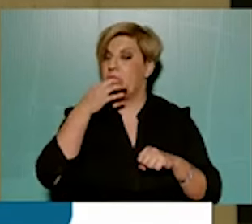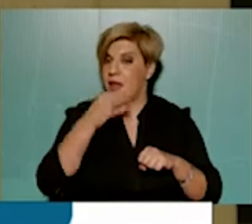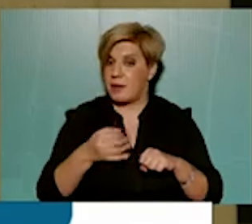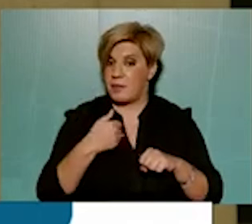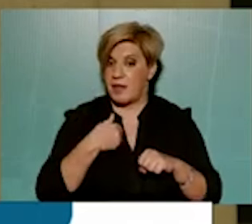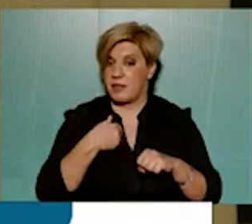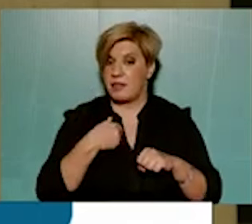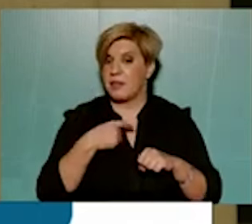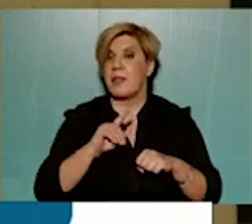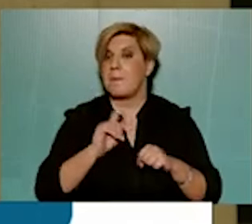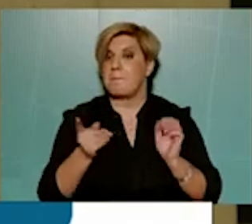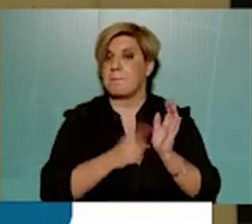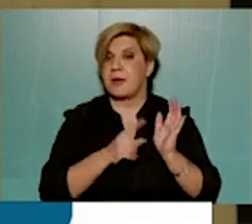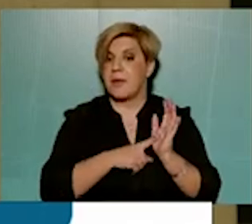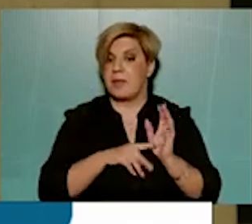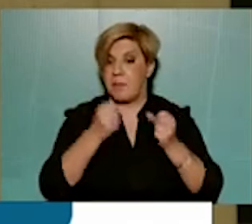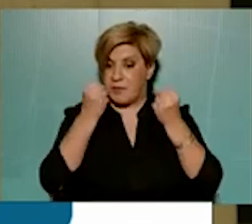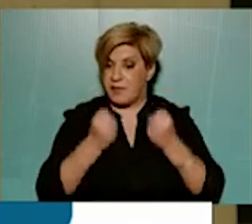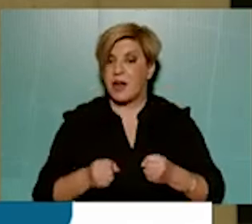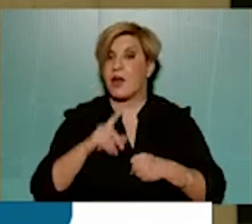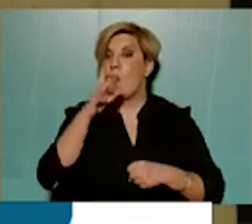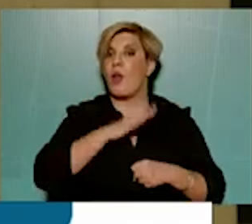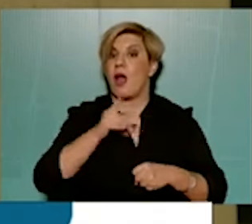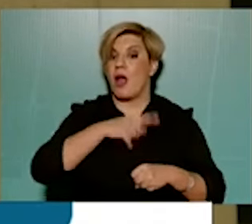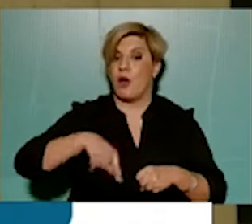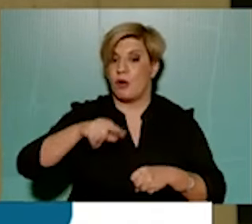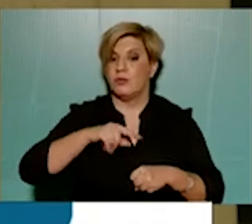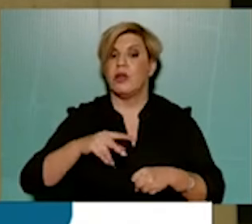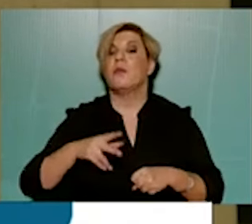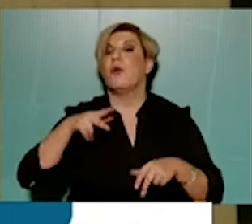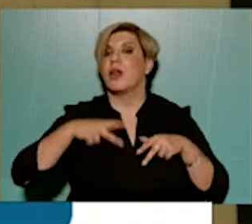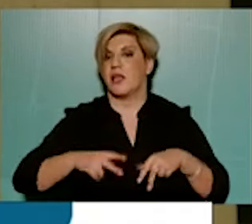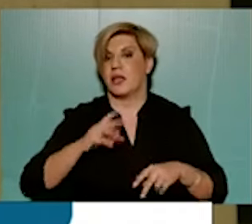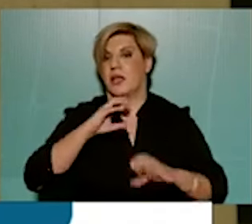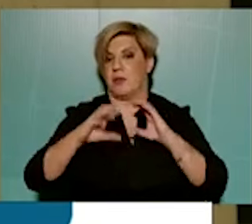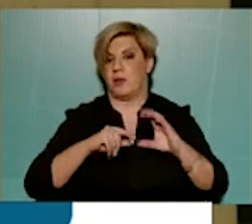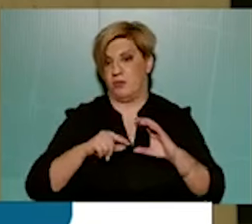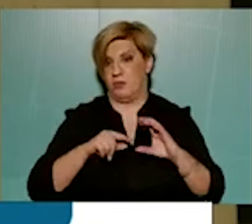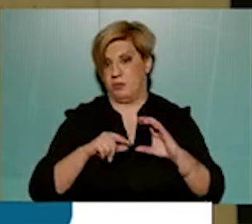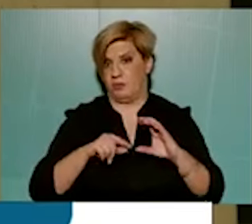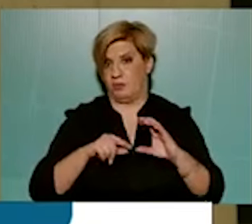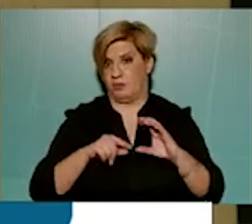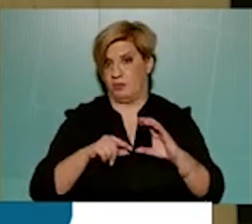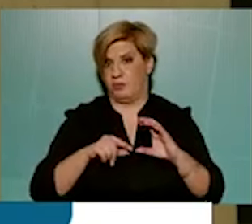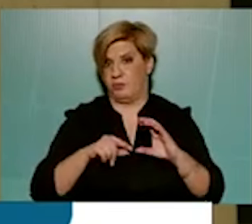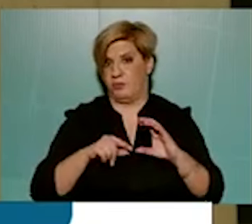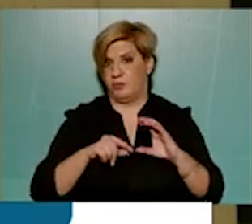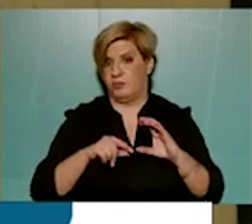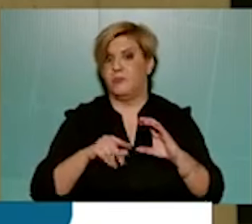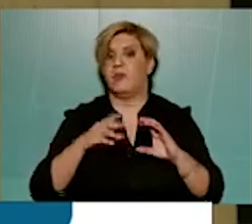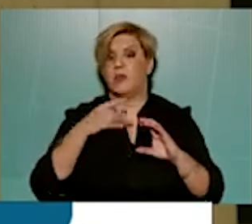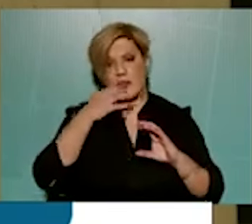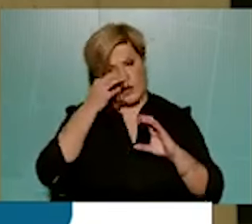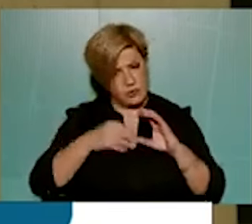ότι δεν πρέπει να επιβαρυνθεί ξανά ο λαός και από κρατική χρηματοδότηση και από τον κρατικό προϋπολογισμό και